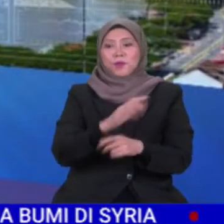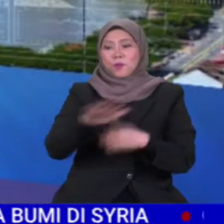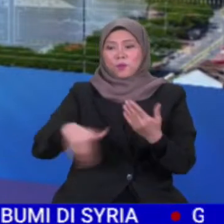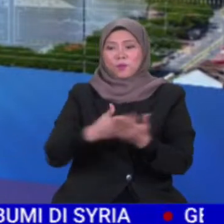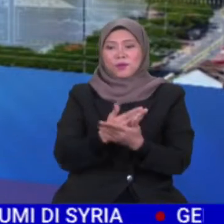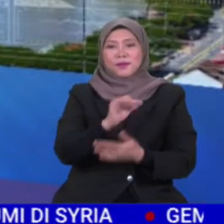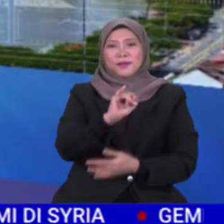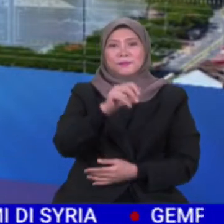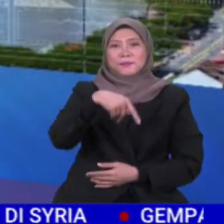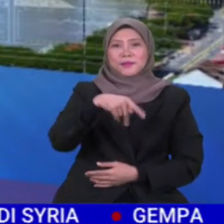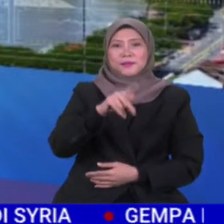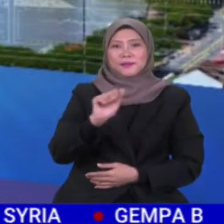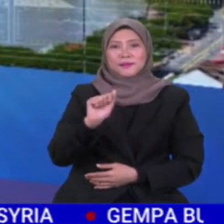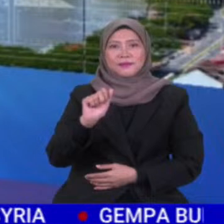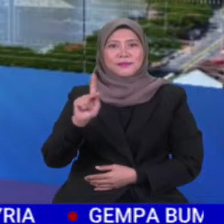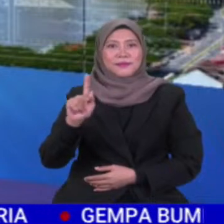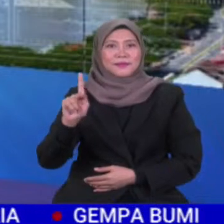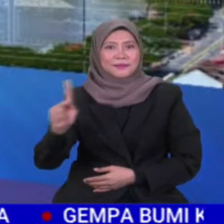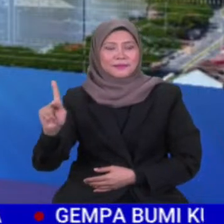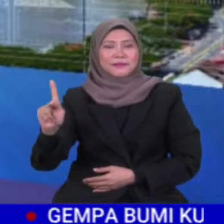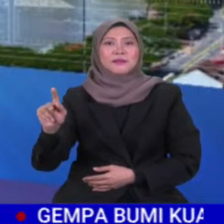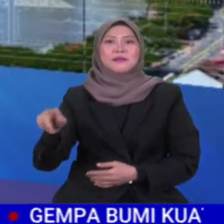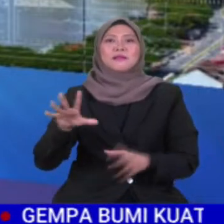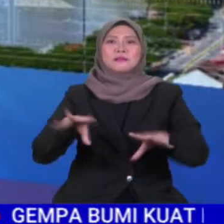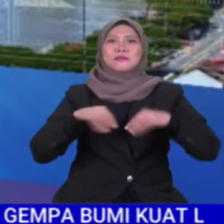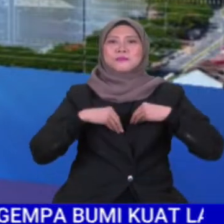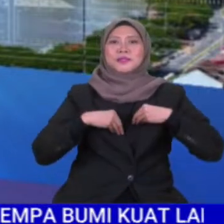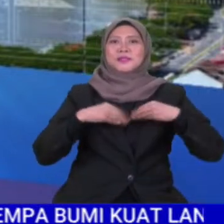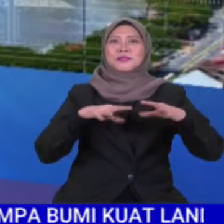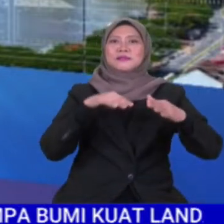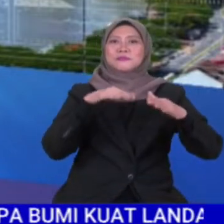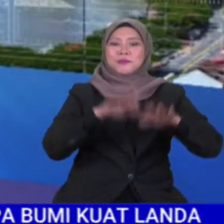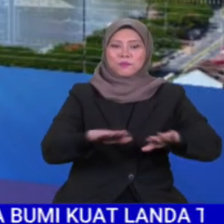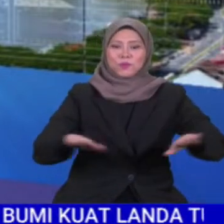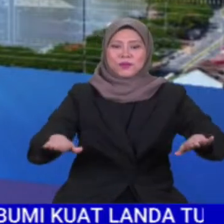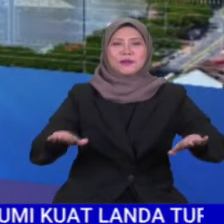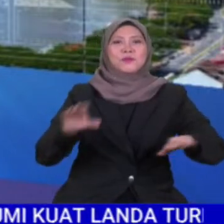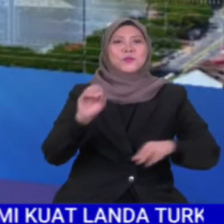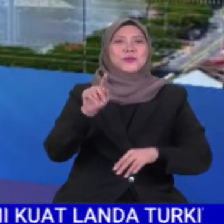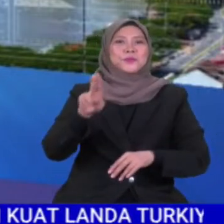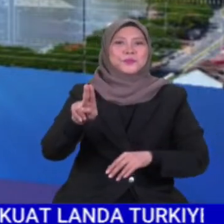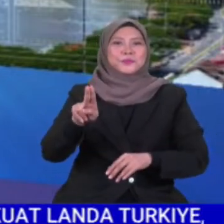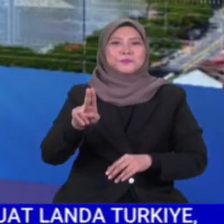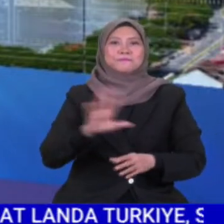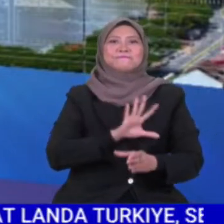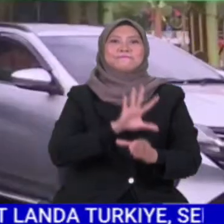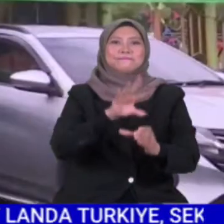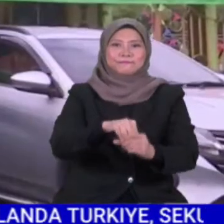semua IPAKK sedidik menerima kemasukan kanak-kanak berkeperluan khas.